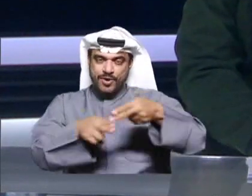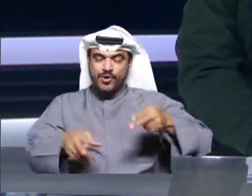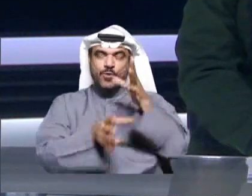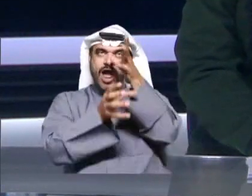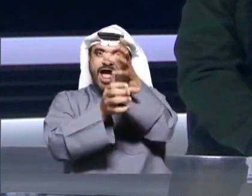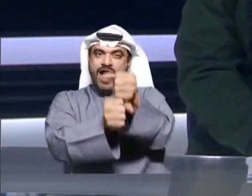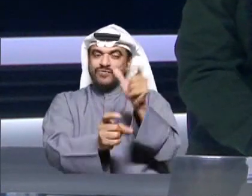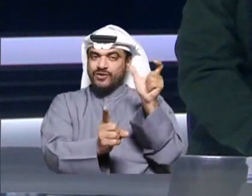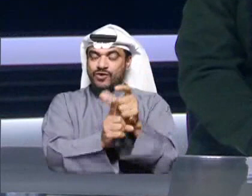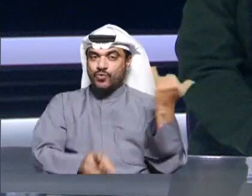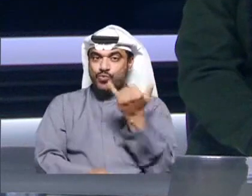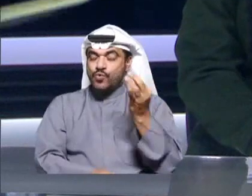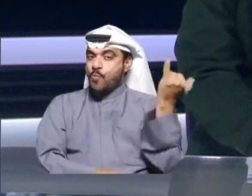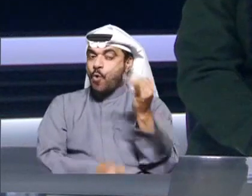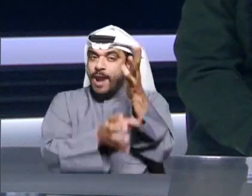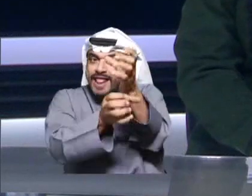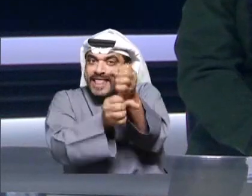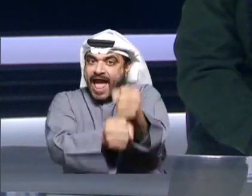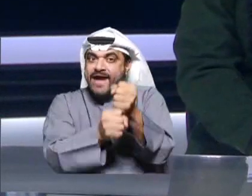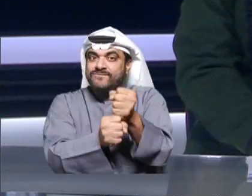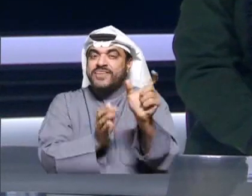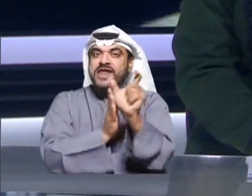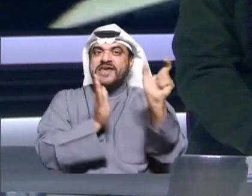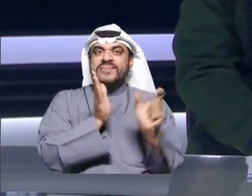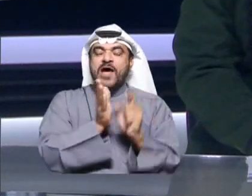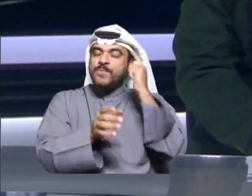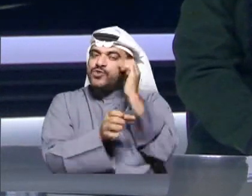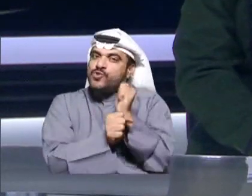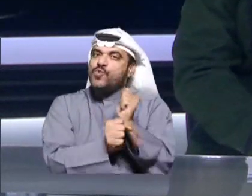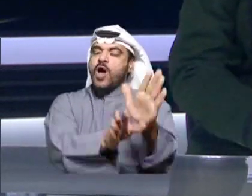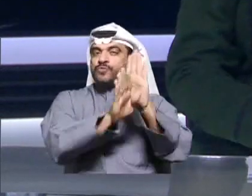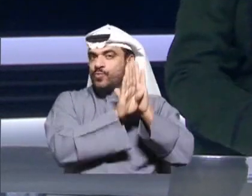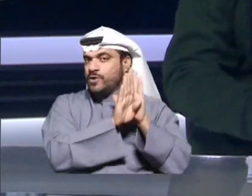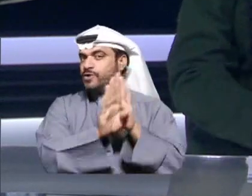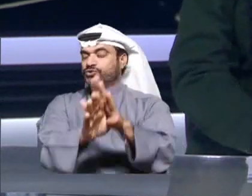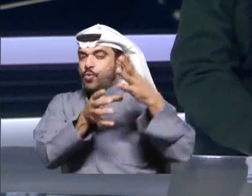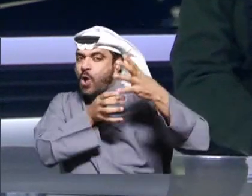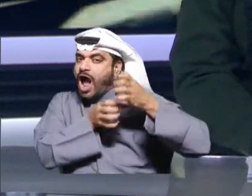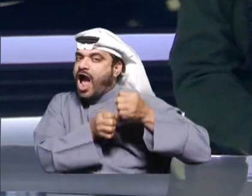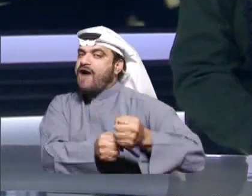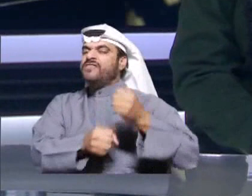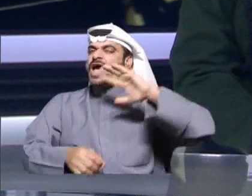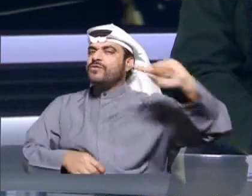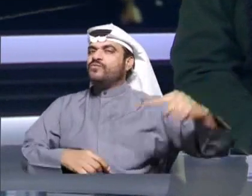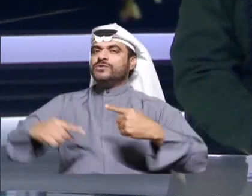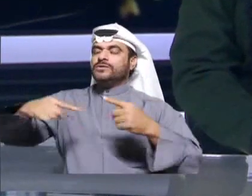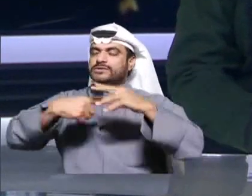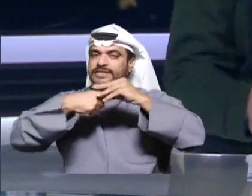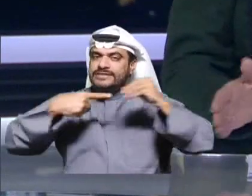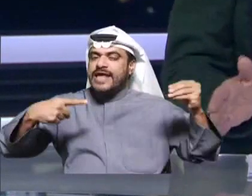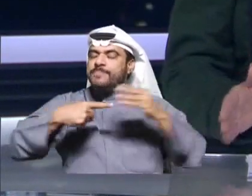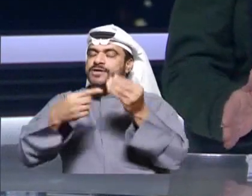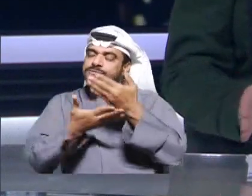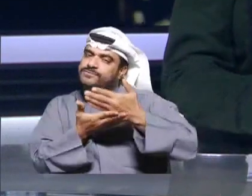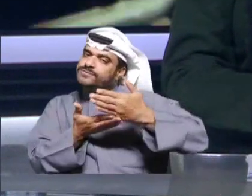إلى التمسك بالنظام الديمقراطي والدفاع عنه وصونه من بعض الممارسات السلبية التي